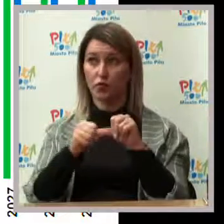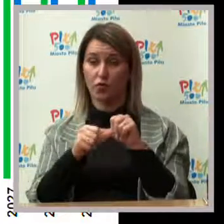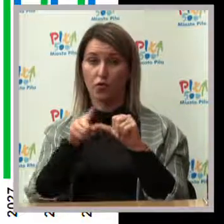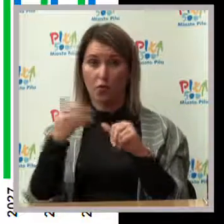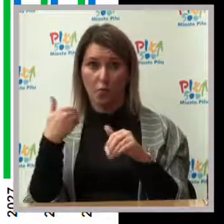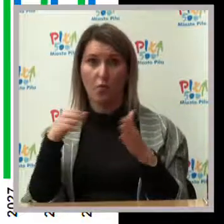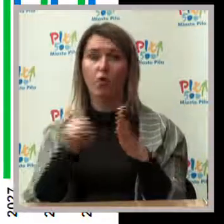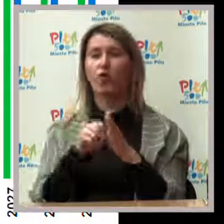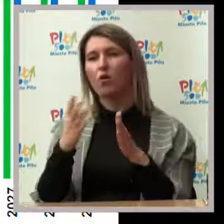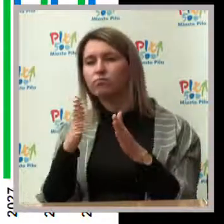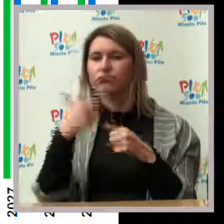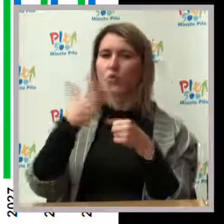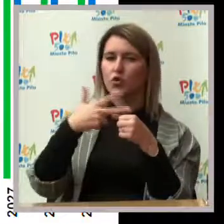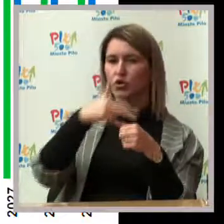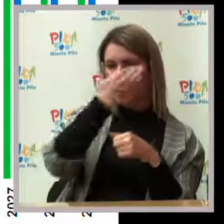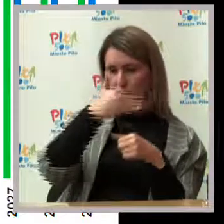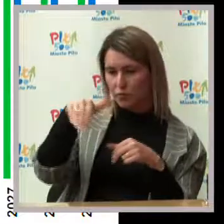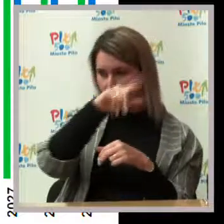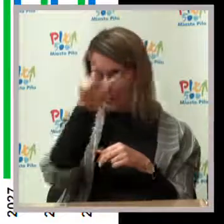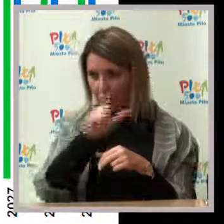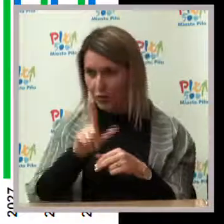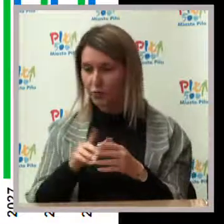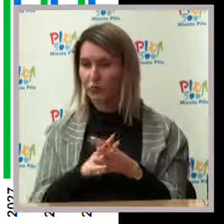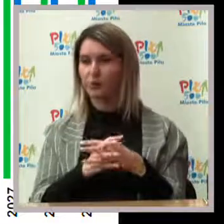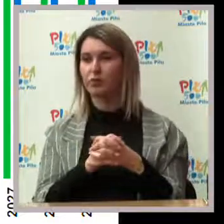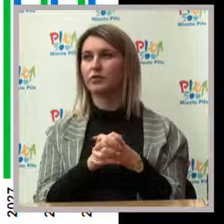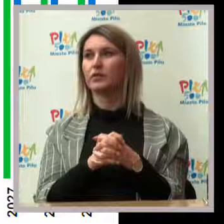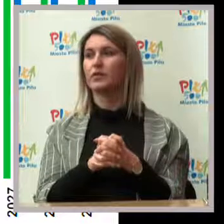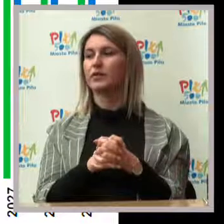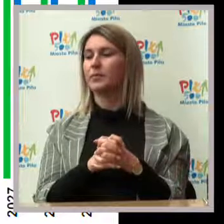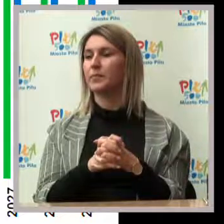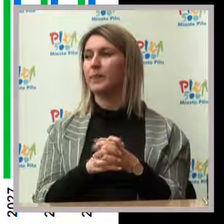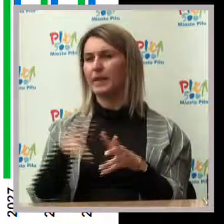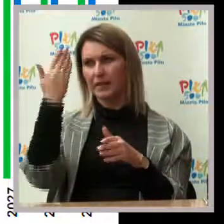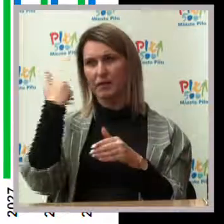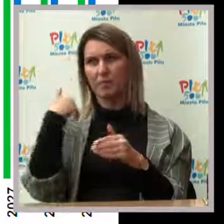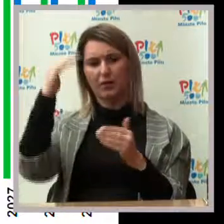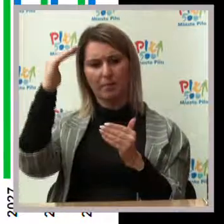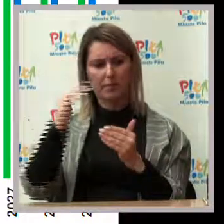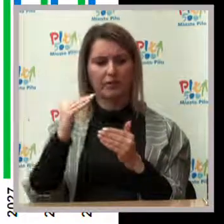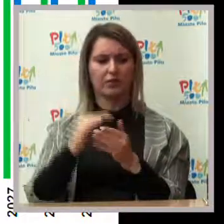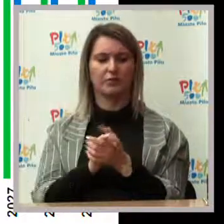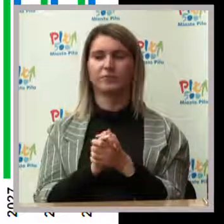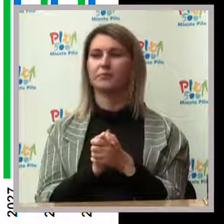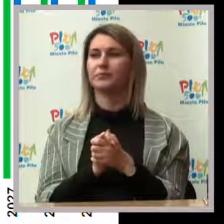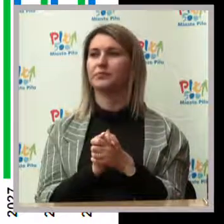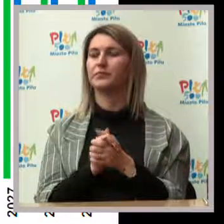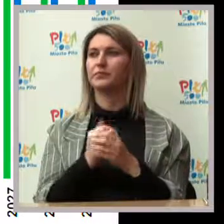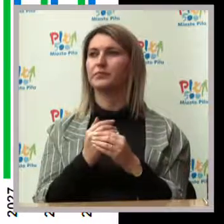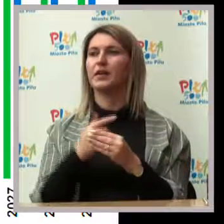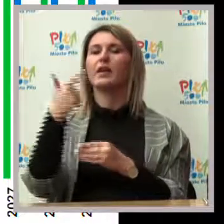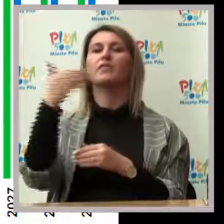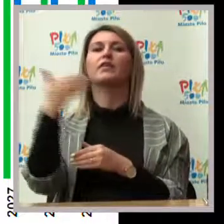milionów. Ostatecznie był on zrealizowany na mniejszym poziomie i oscylował na poziomie około 20 milionów. W